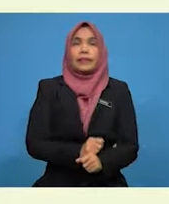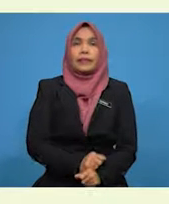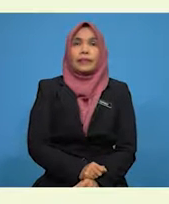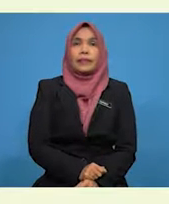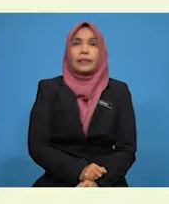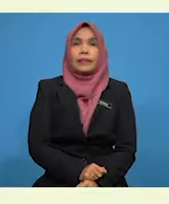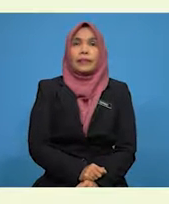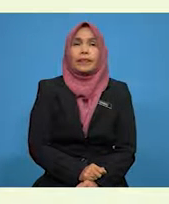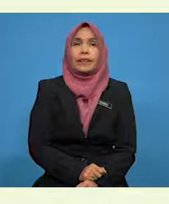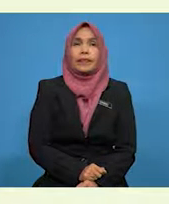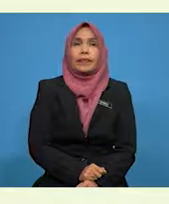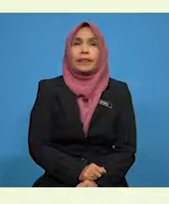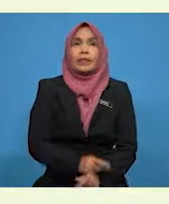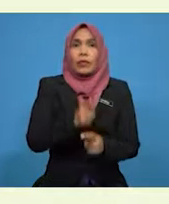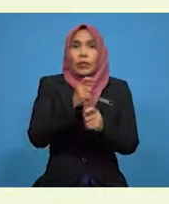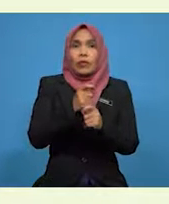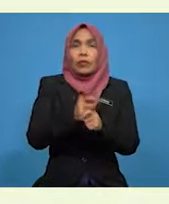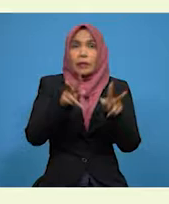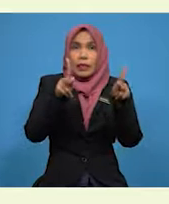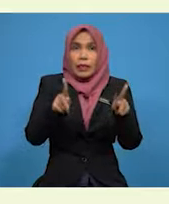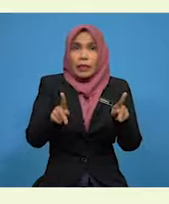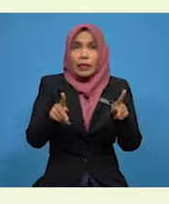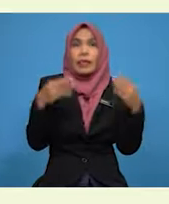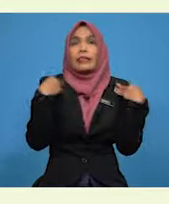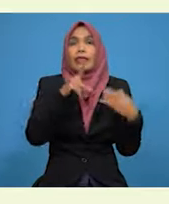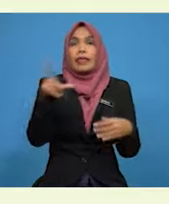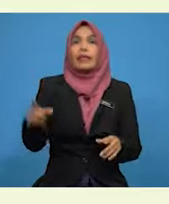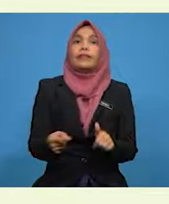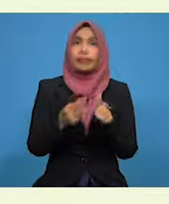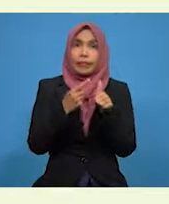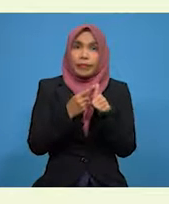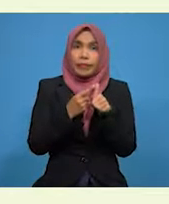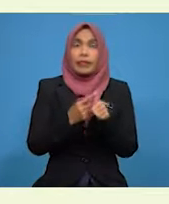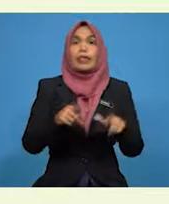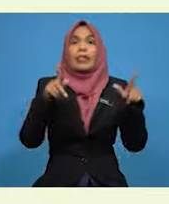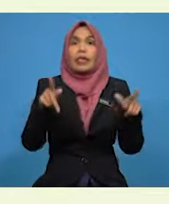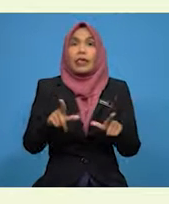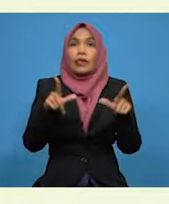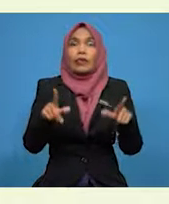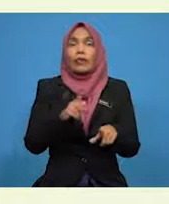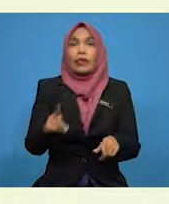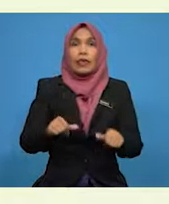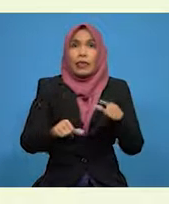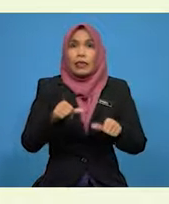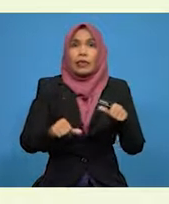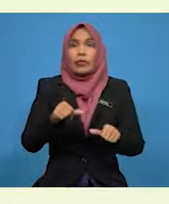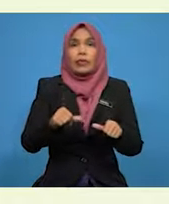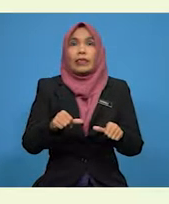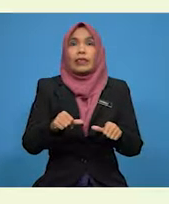tugas pekerja adalah pertama, melakukan aktiviti pengendalian bidai di reban